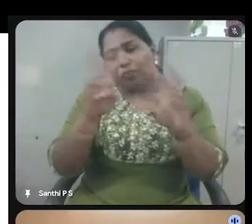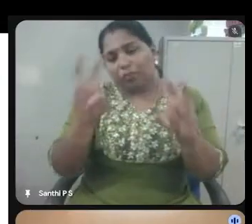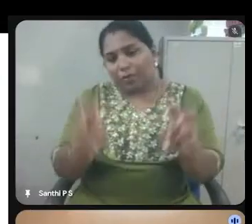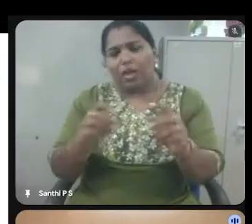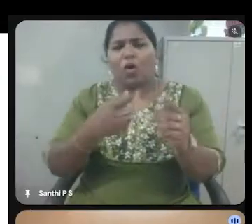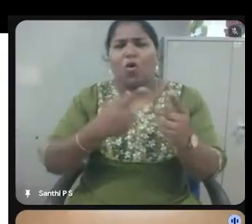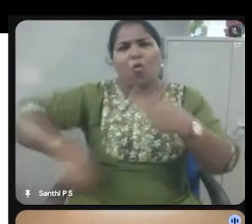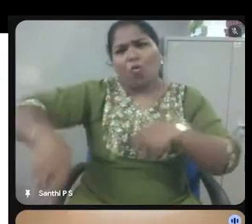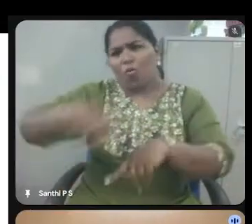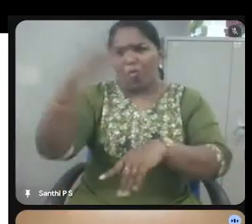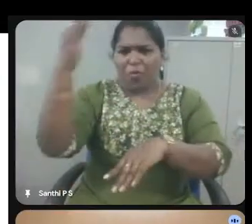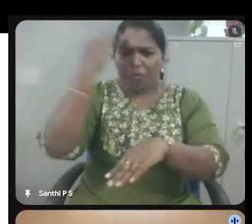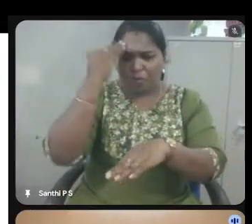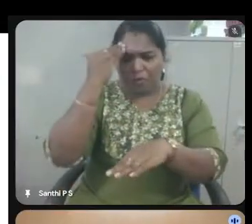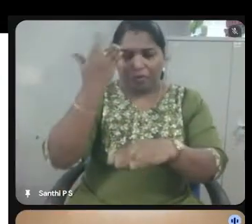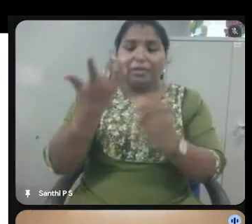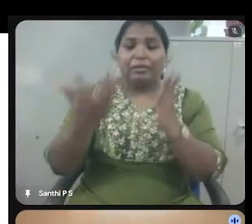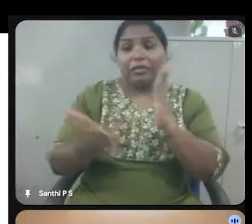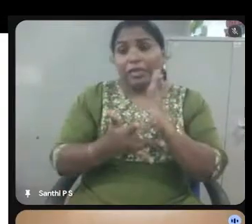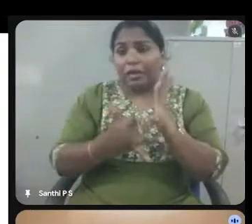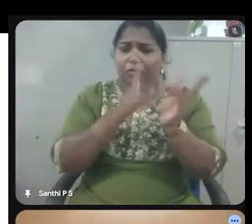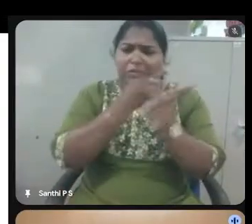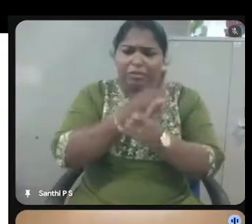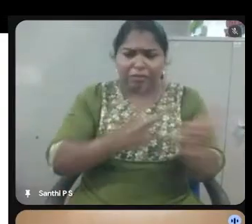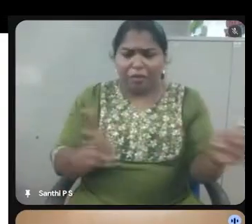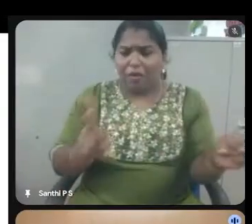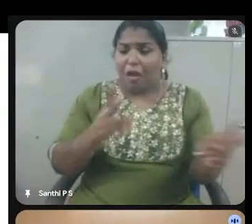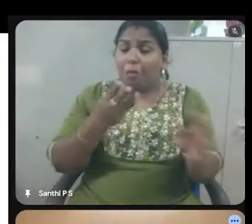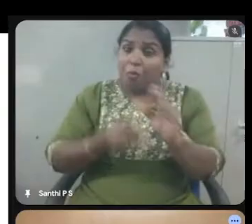നമ്മുടെ ജീവിതത്തിൽ എല്ലാ മേഖലയിലും ടെക്നോളജിയുടെ ഒരു